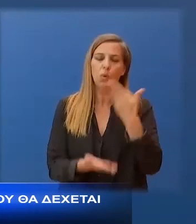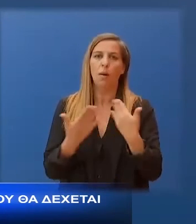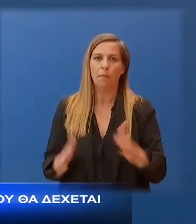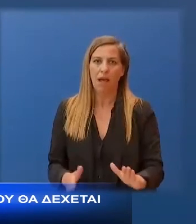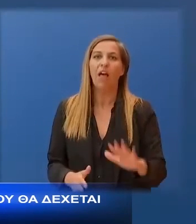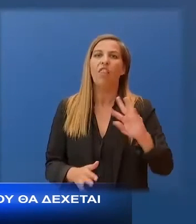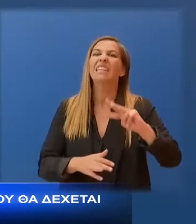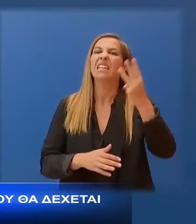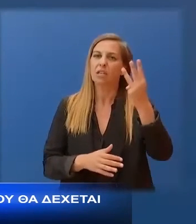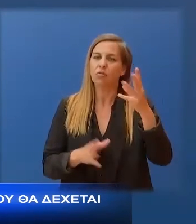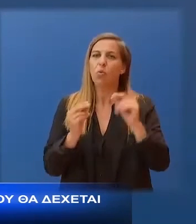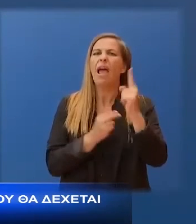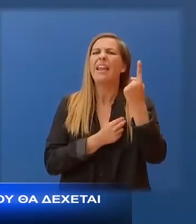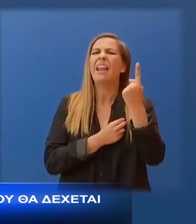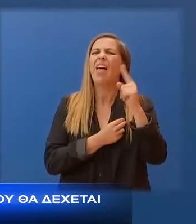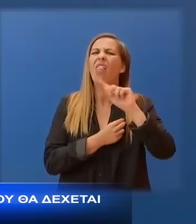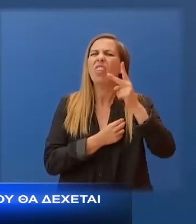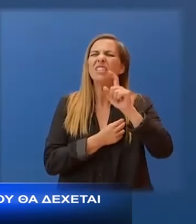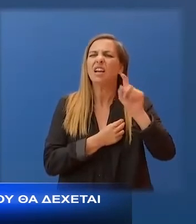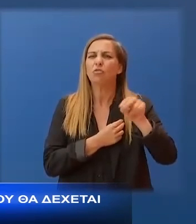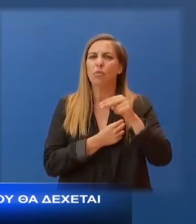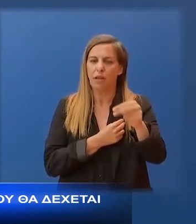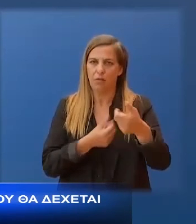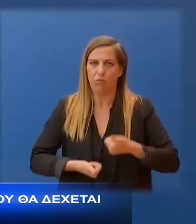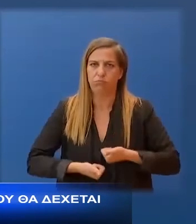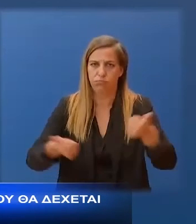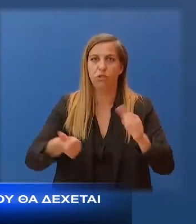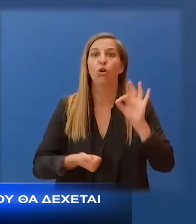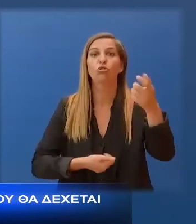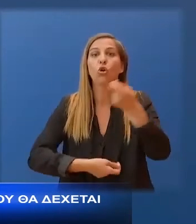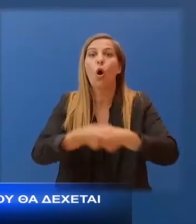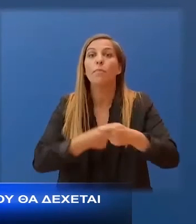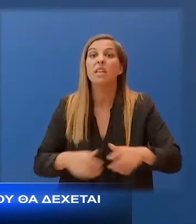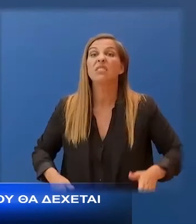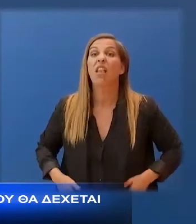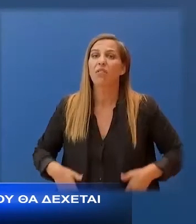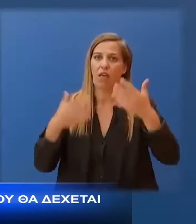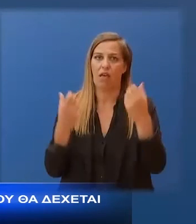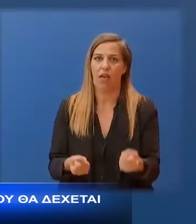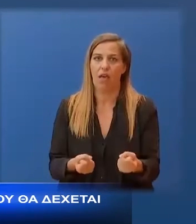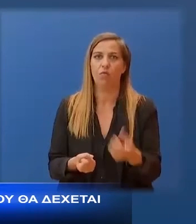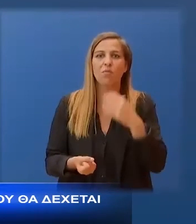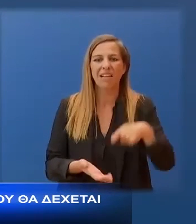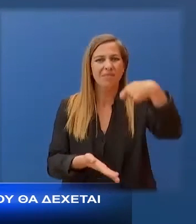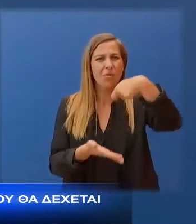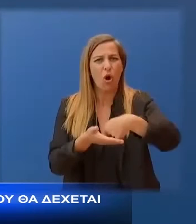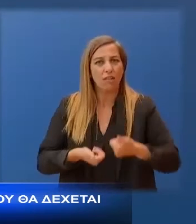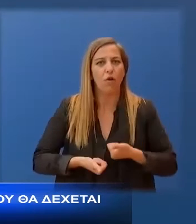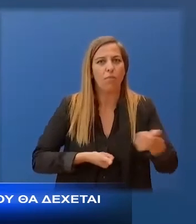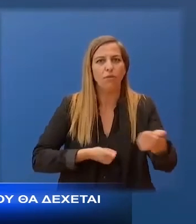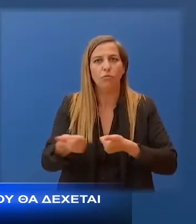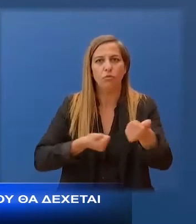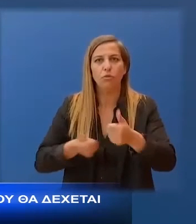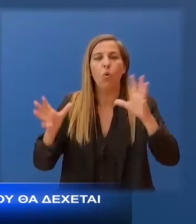πάνω από το 1 δισεκατομμύριο ευρώ, ώστε η ρευστότητα των επιχειρήσεων να ενισχυθεί συνολικά μέσω της επιστρεπτέας προκαταβολής με